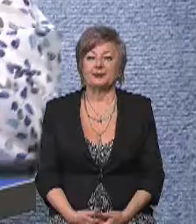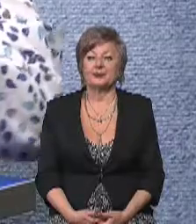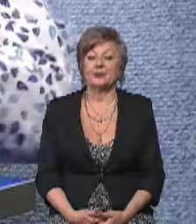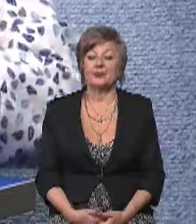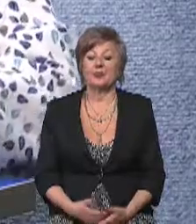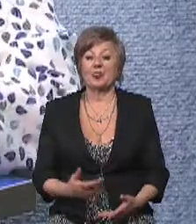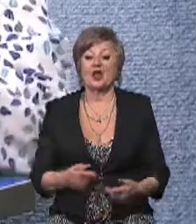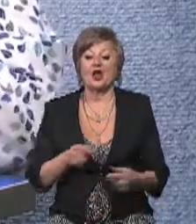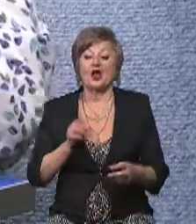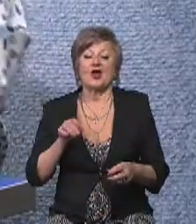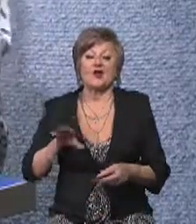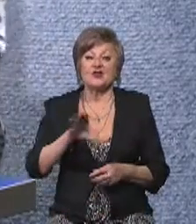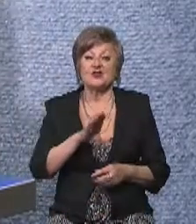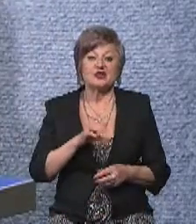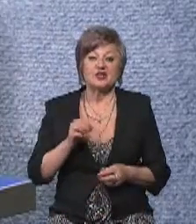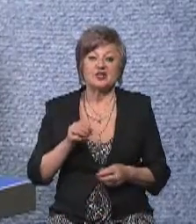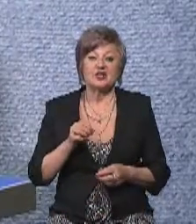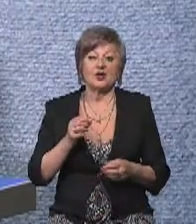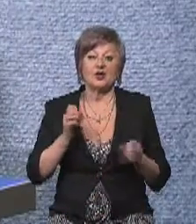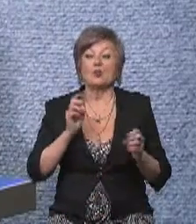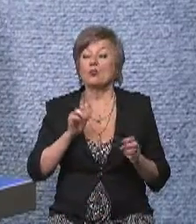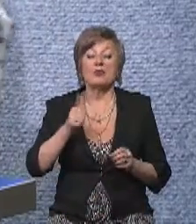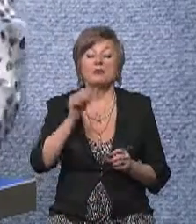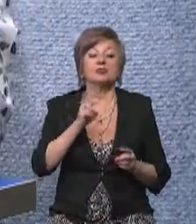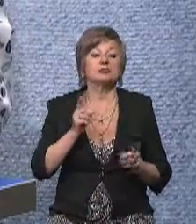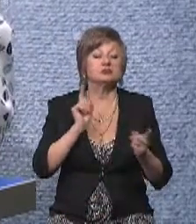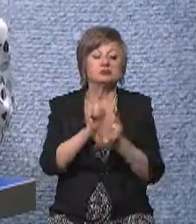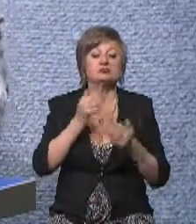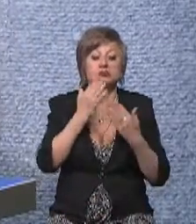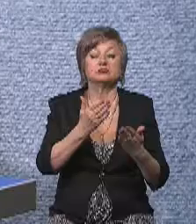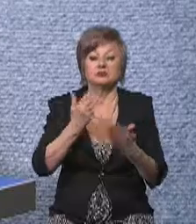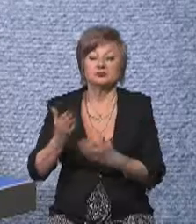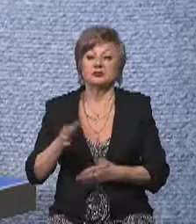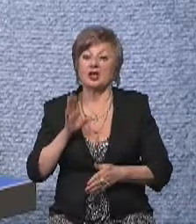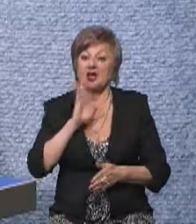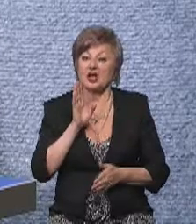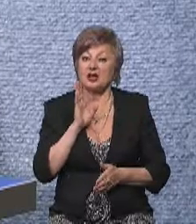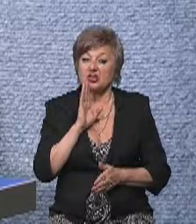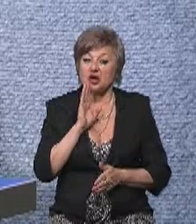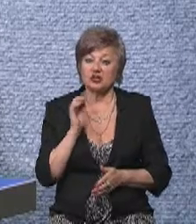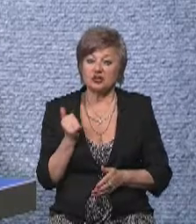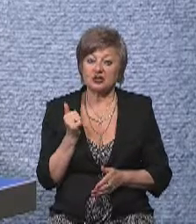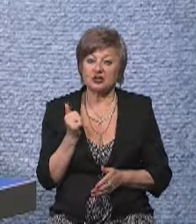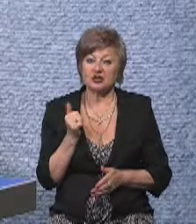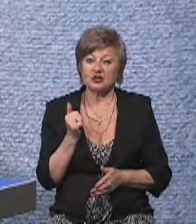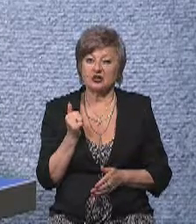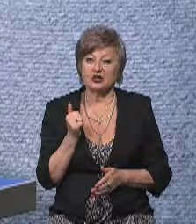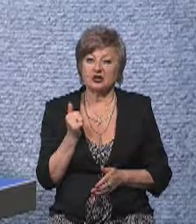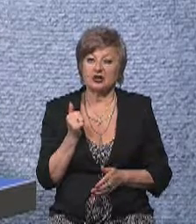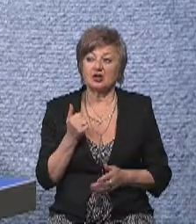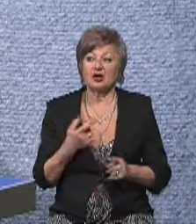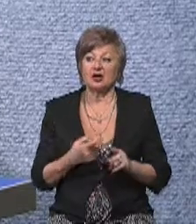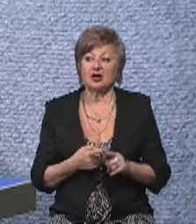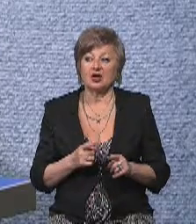Ось, знаєте, з усіх тут просто вийшли і перших, кого питали. Але жінка, яка говорила останньою, це не просто найбільш поширена, це